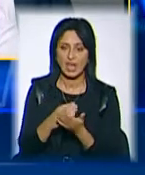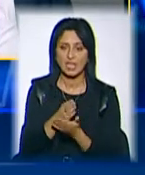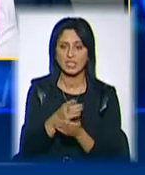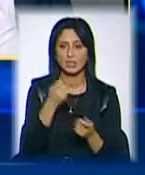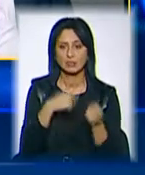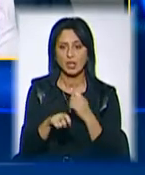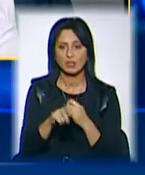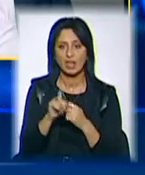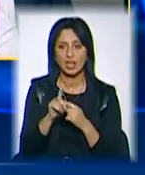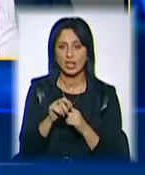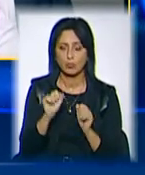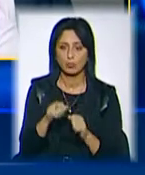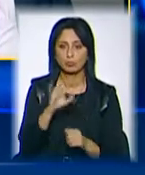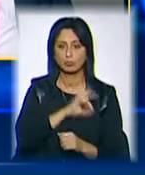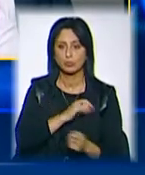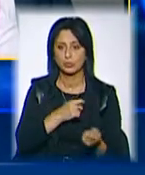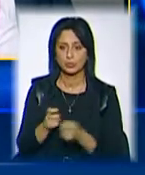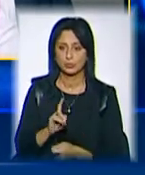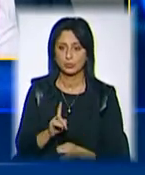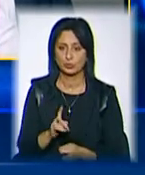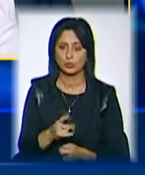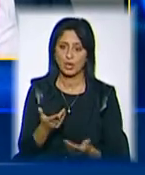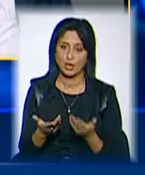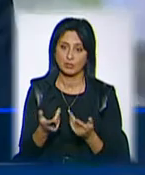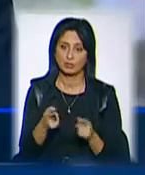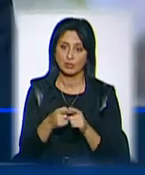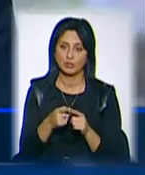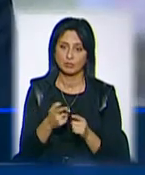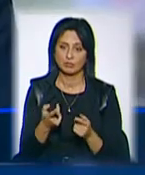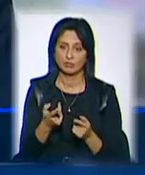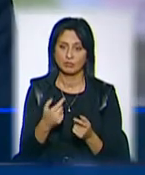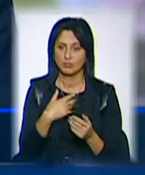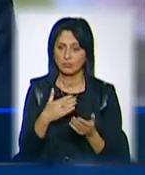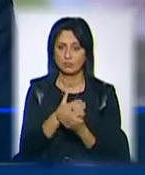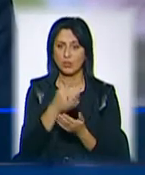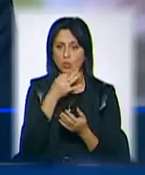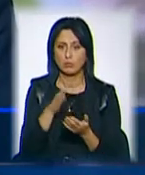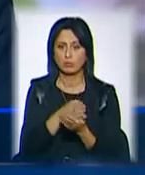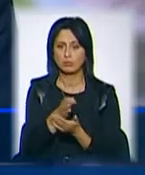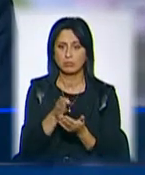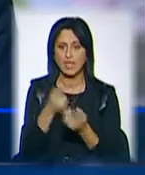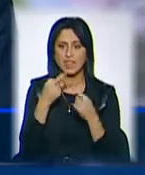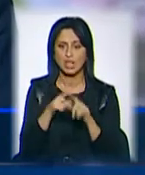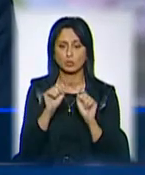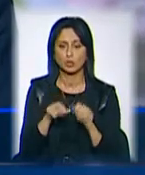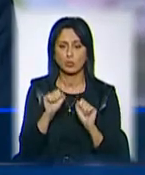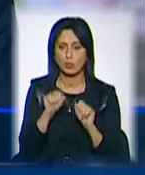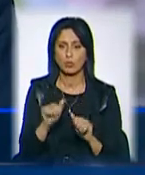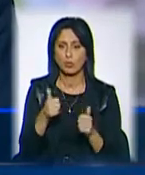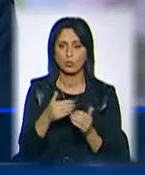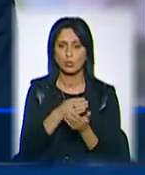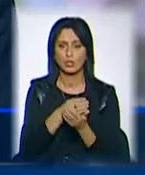რა სახის შემოსავალს მოუტანს ეს ქვეყანას? ეხლა ამ კუთხით ჩვენ ვართ საკმაოდ დივერსიფიცირებულები. ჩვენ გვაქვს ტექნიკური შესაძლებლობა,